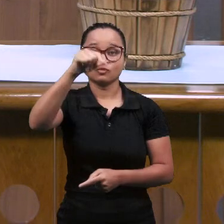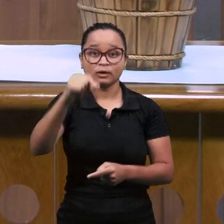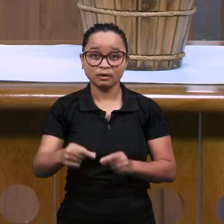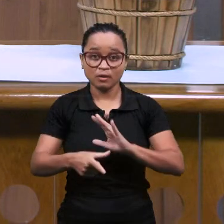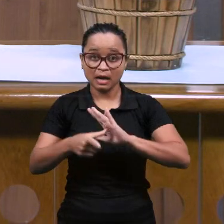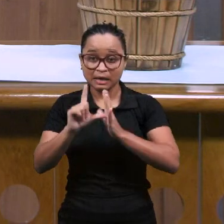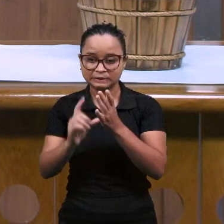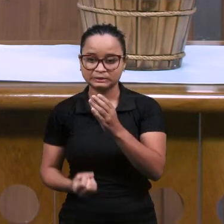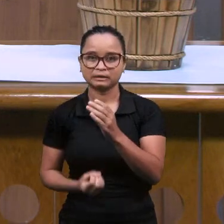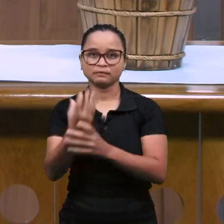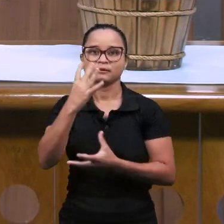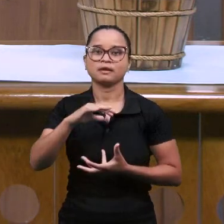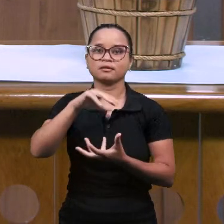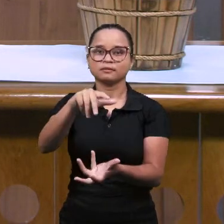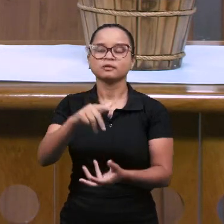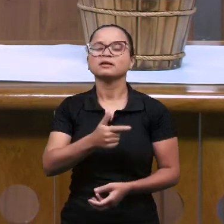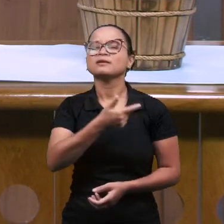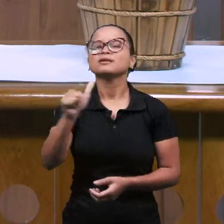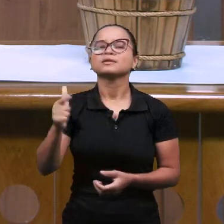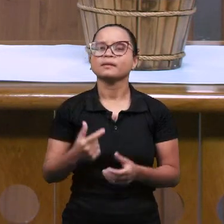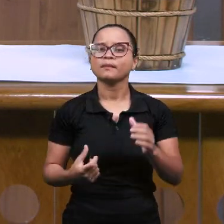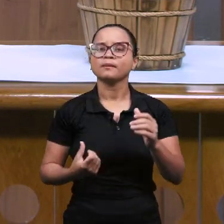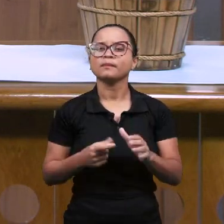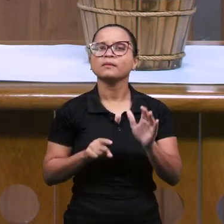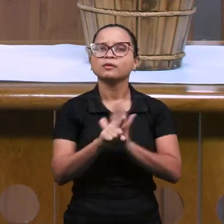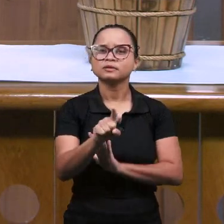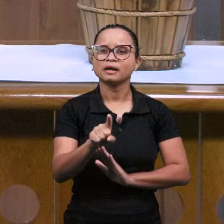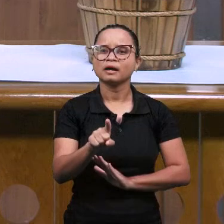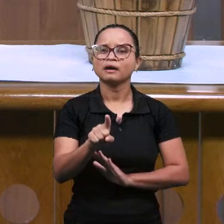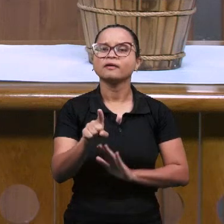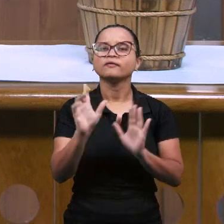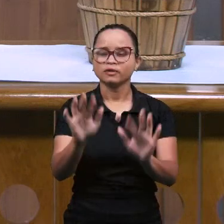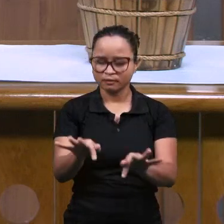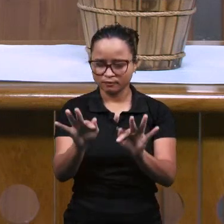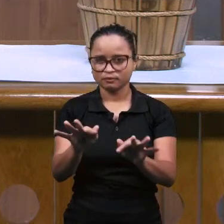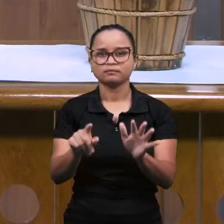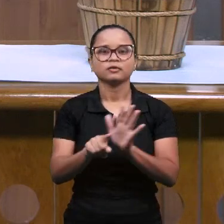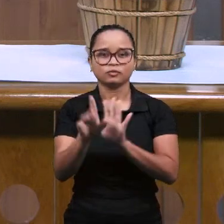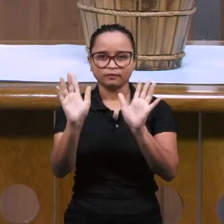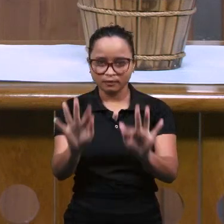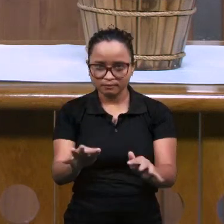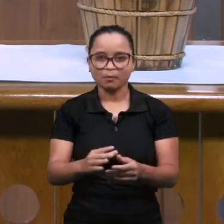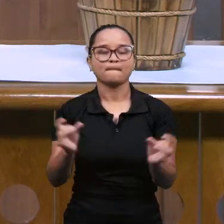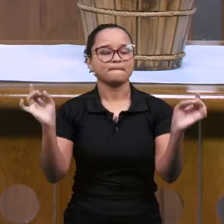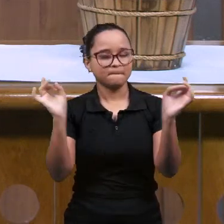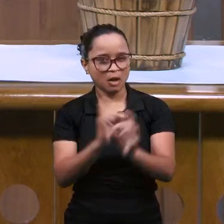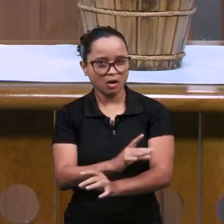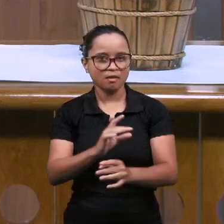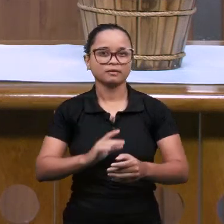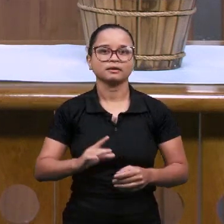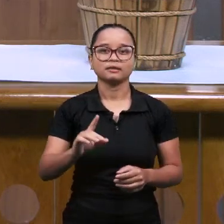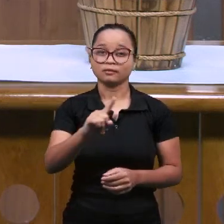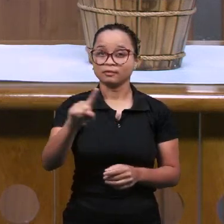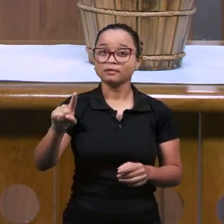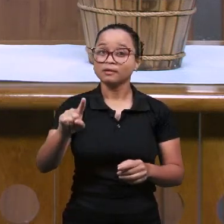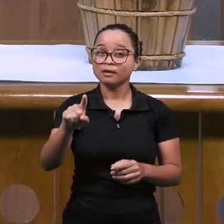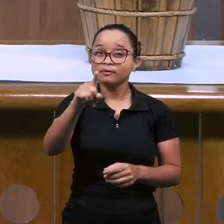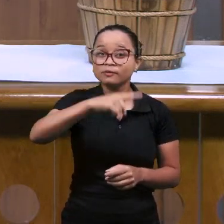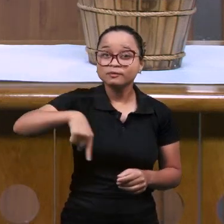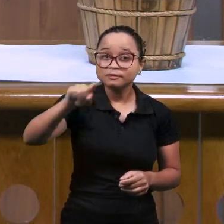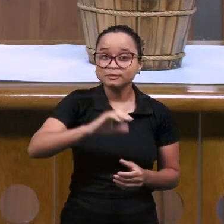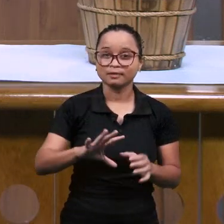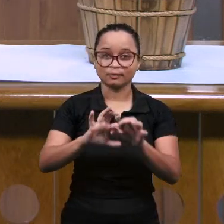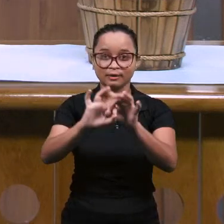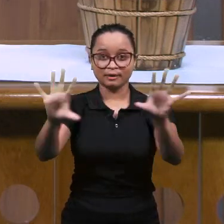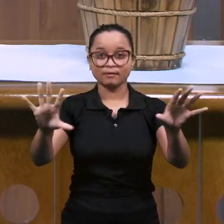y a d'autres questions? Non? Ça, c'est le dernier. Amen. Non? Vous avez reposé parce que